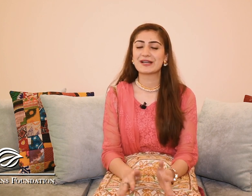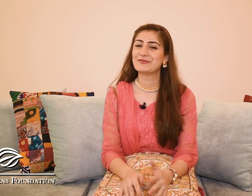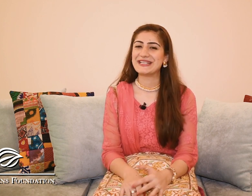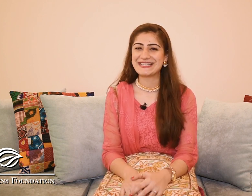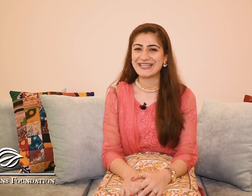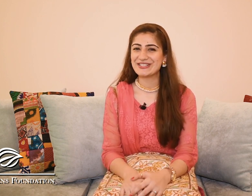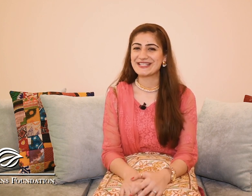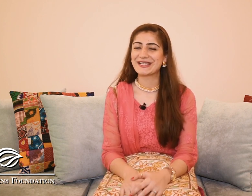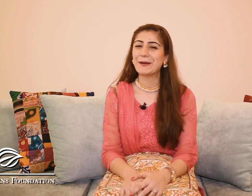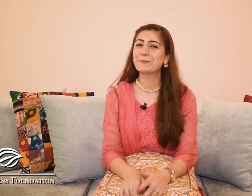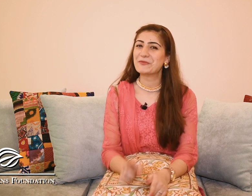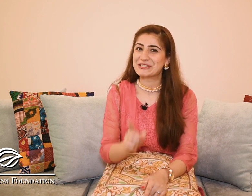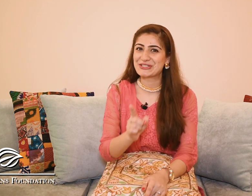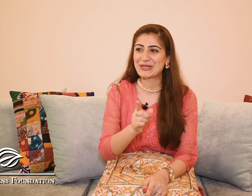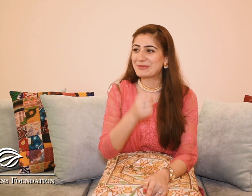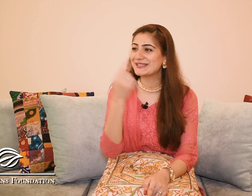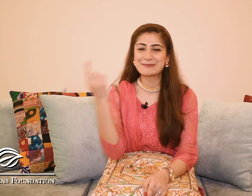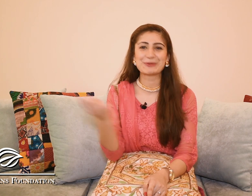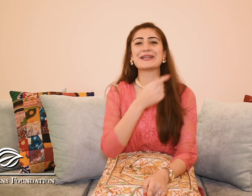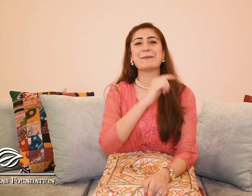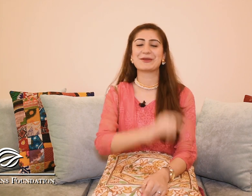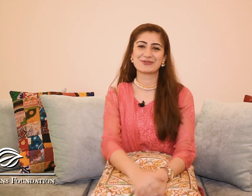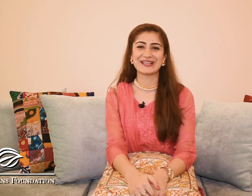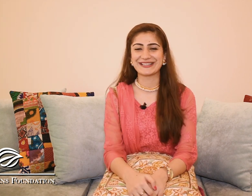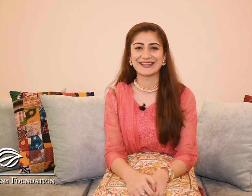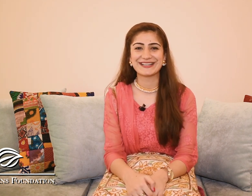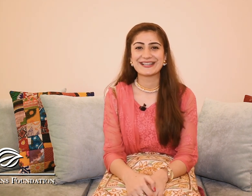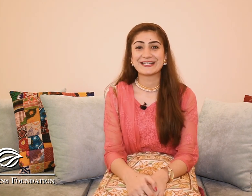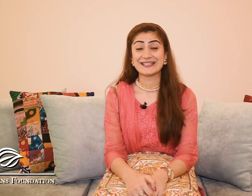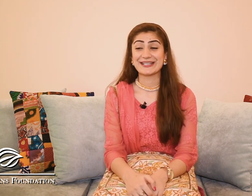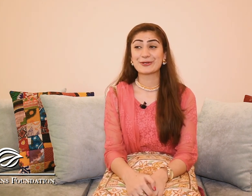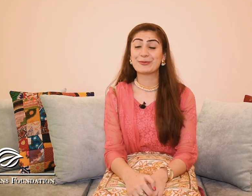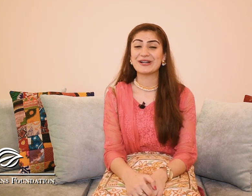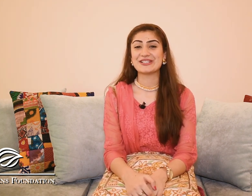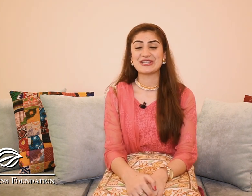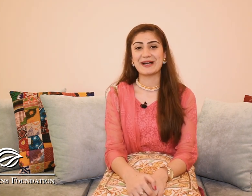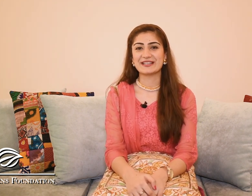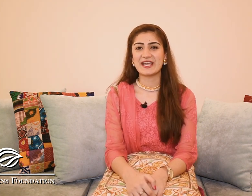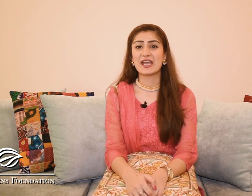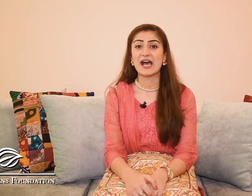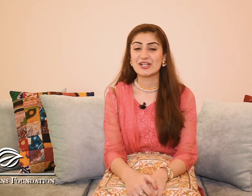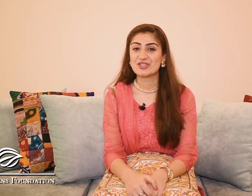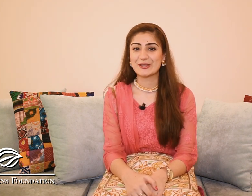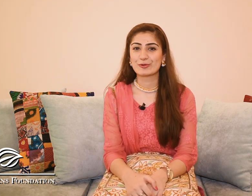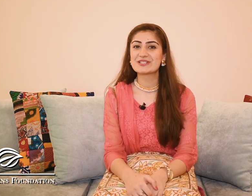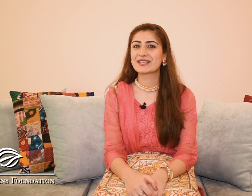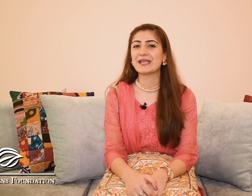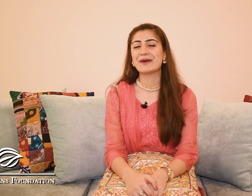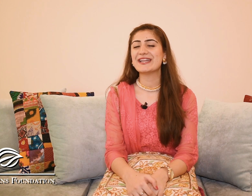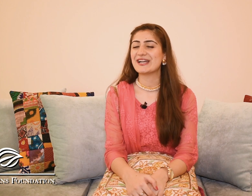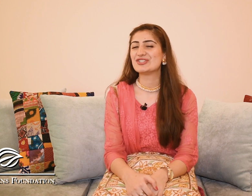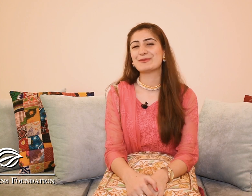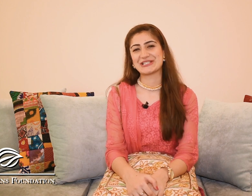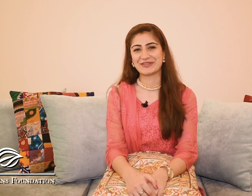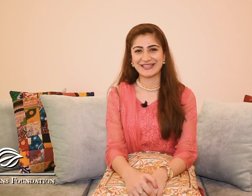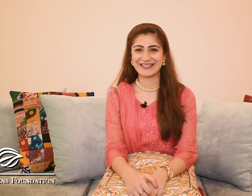हूँ, वैसे ही जैसे हम वर्जिश के बाद इस प्रोग्राम में हो जाते हैं। ये तो बहुत अच्छी बात है, अच्छे दोस्त कई